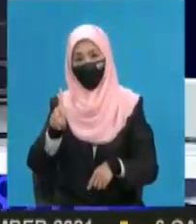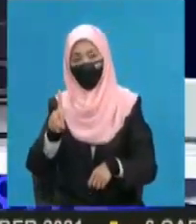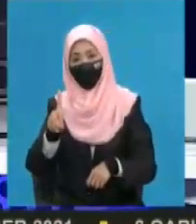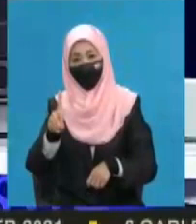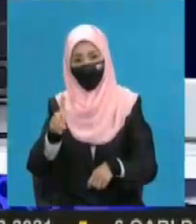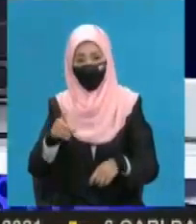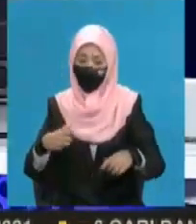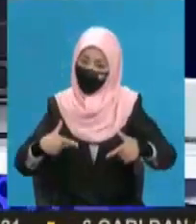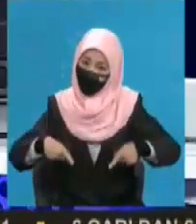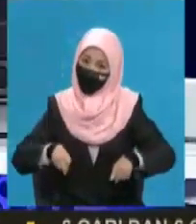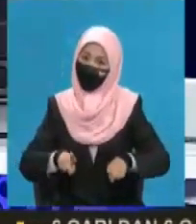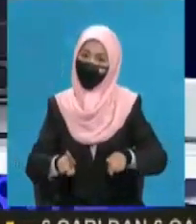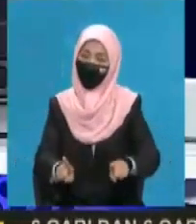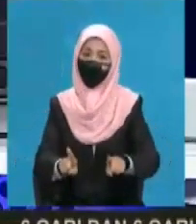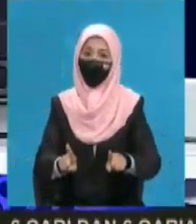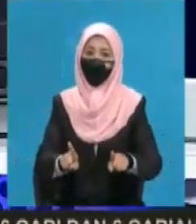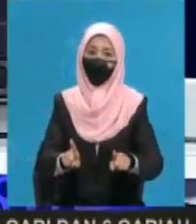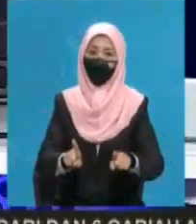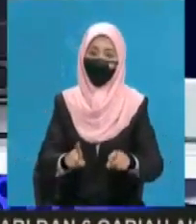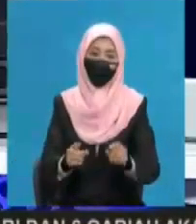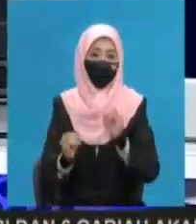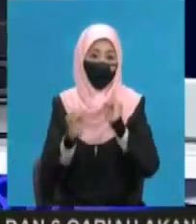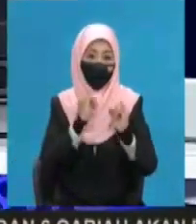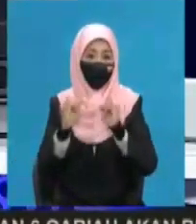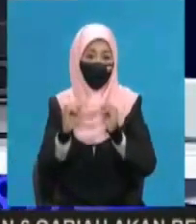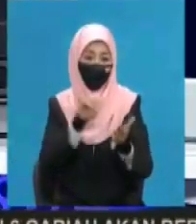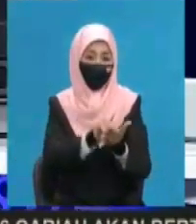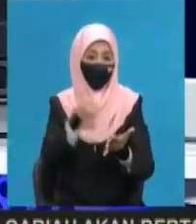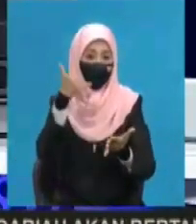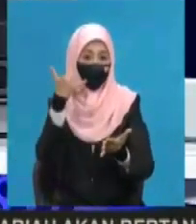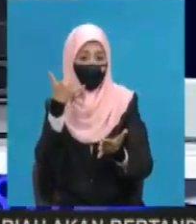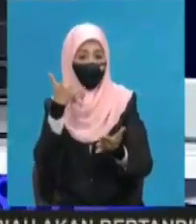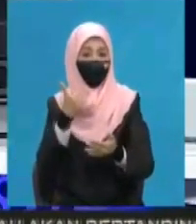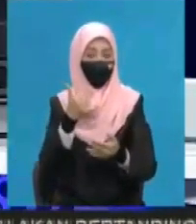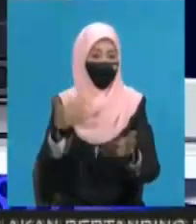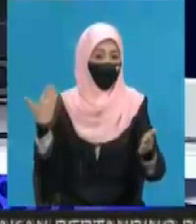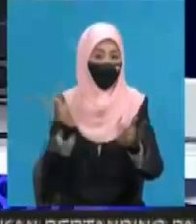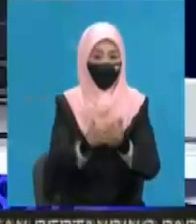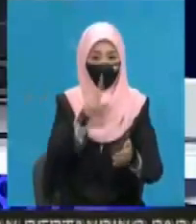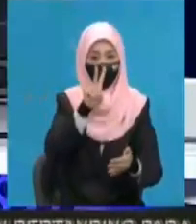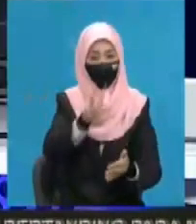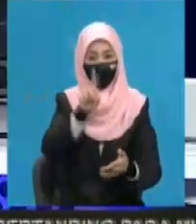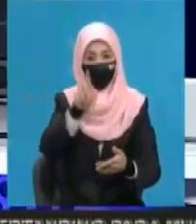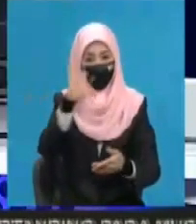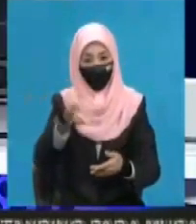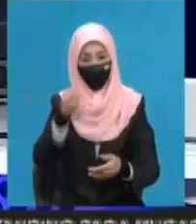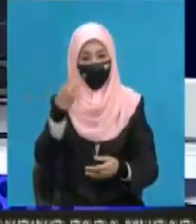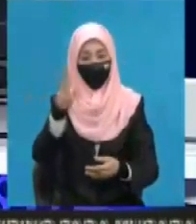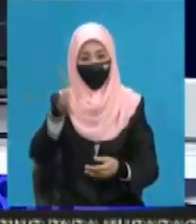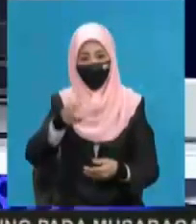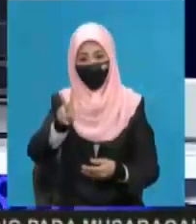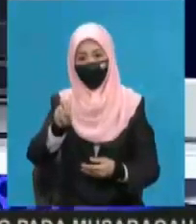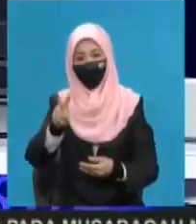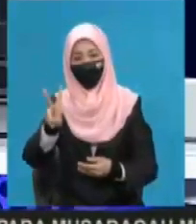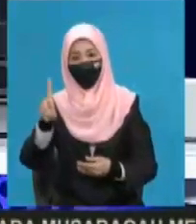yang sedang berjalan ketika ini secara temuduga melalui telepon sehingga 31-12-2012